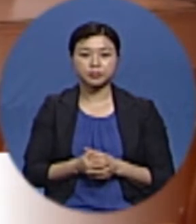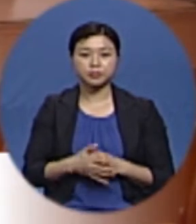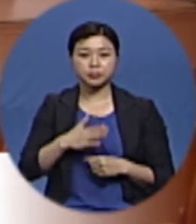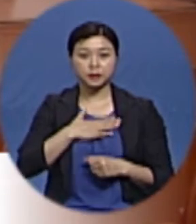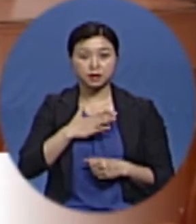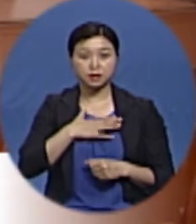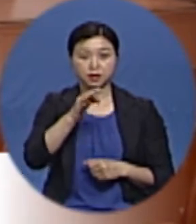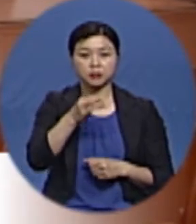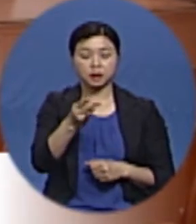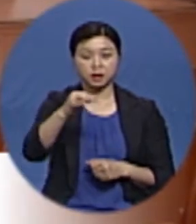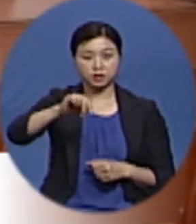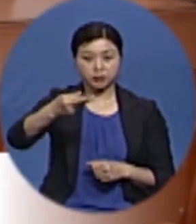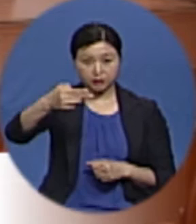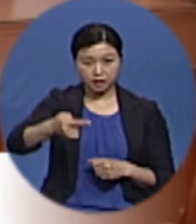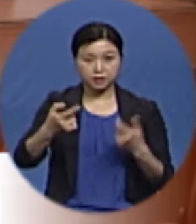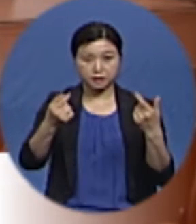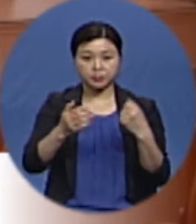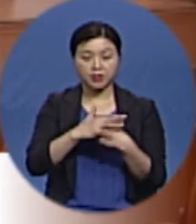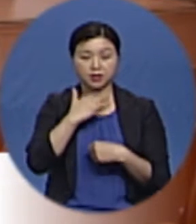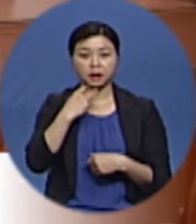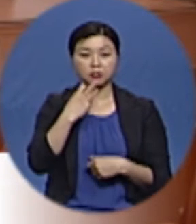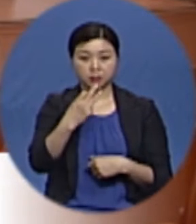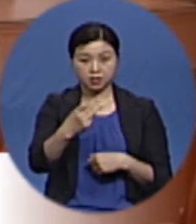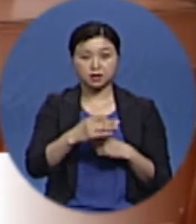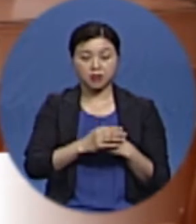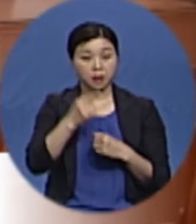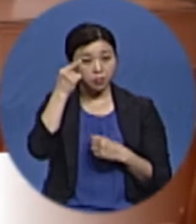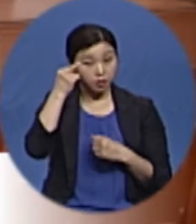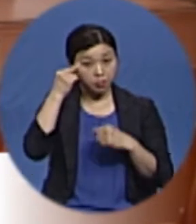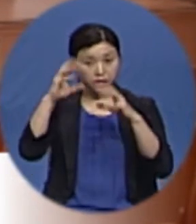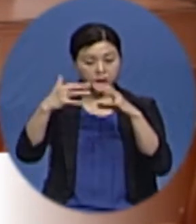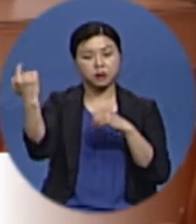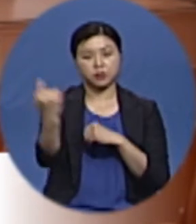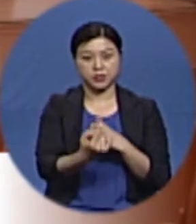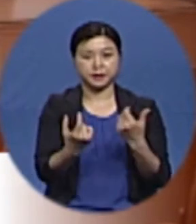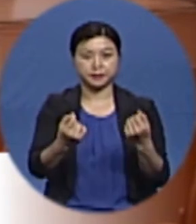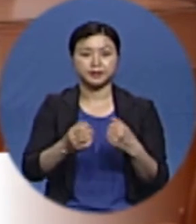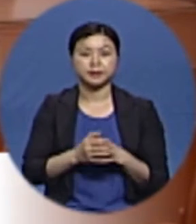저는 예를트입니다. 13살이고 몽골에서 왔습니다.